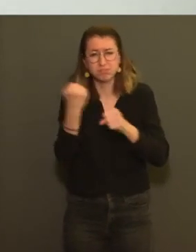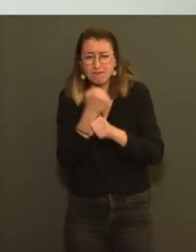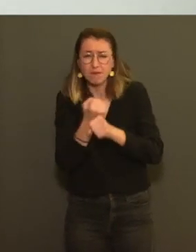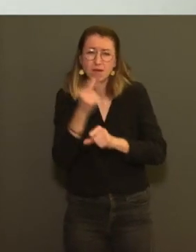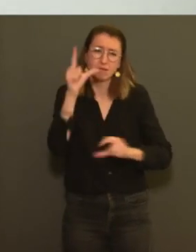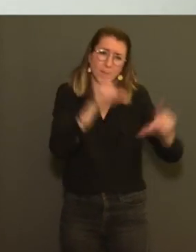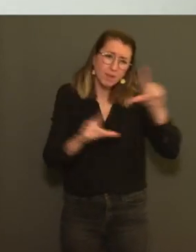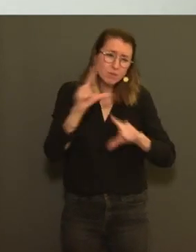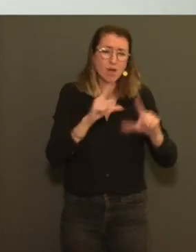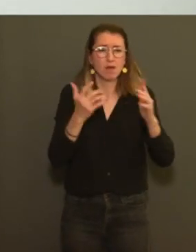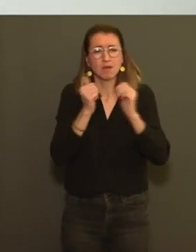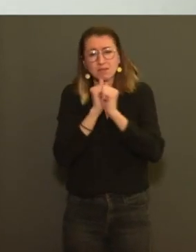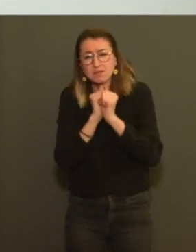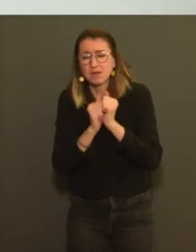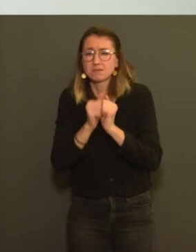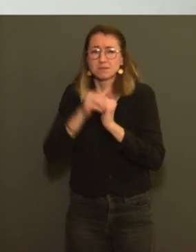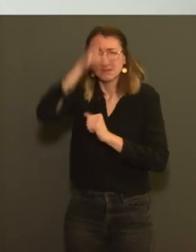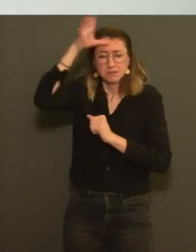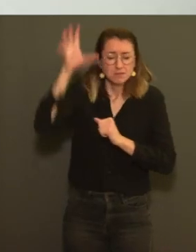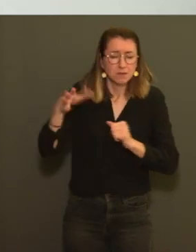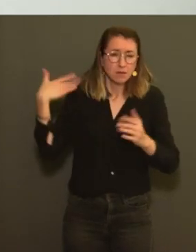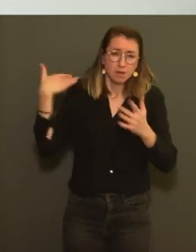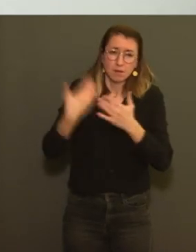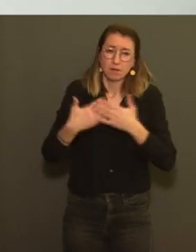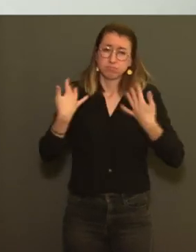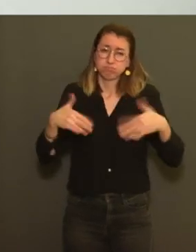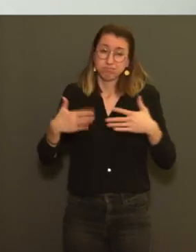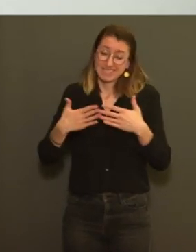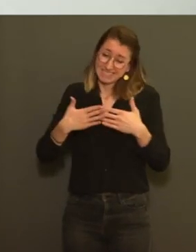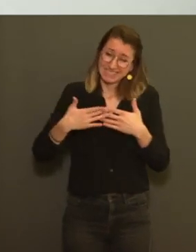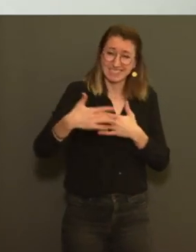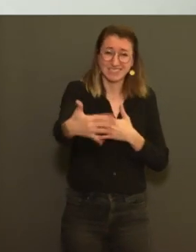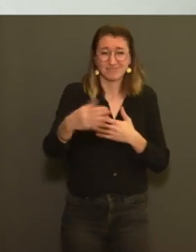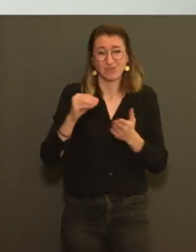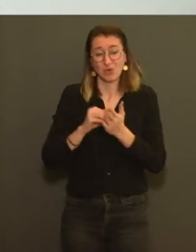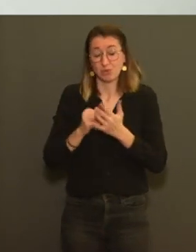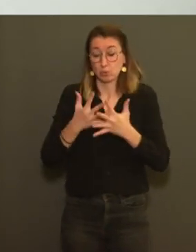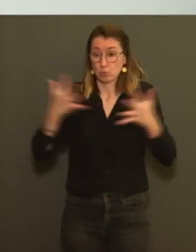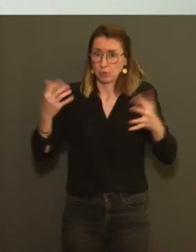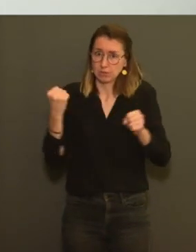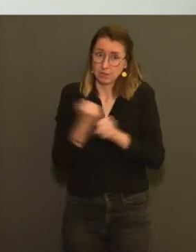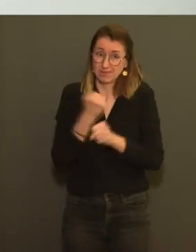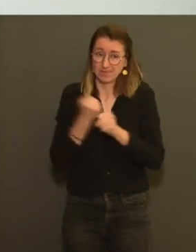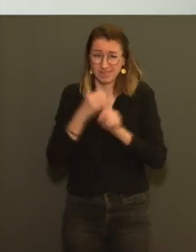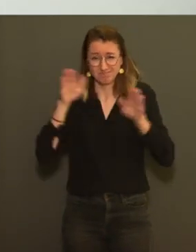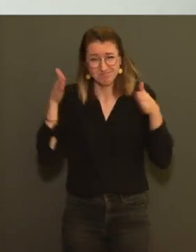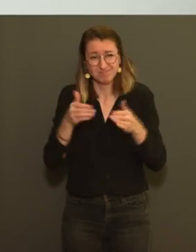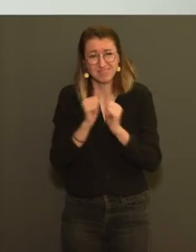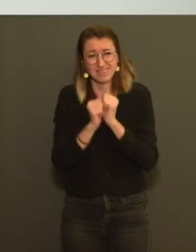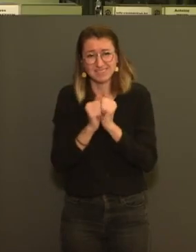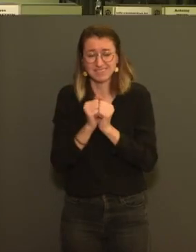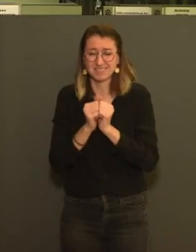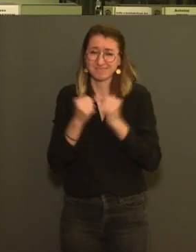gros job à faire et ceci fait partie de notre lutte commune contre l'évolution de cette pandémie. Merci pour votre attention.